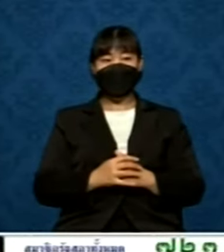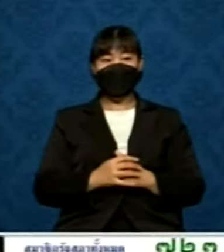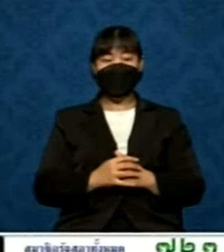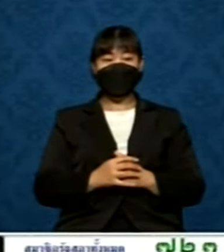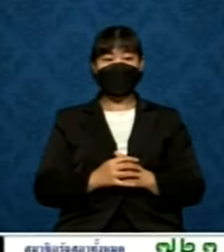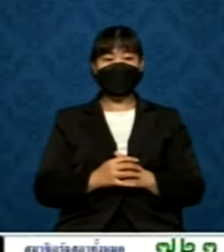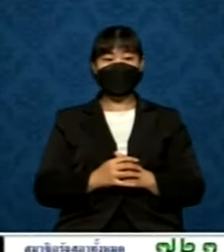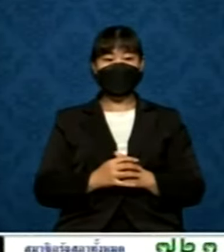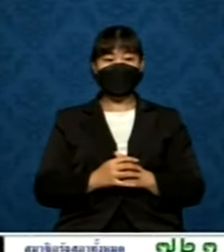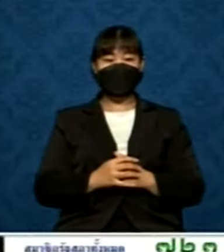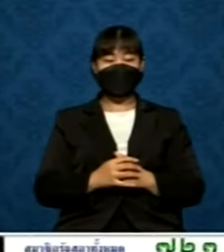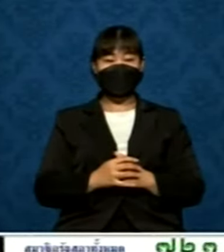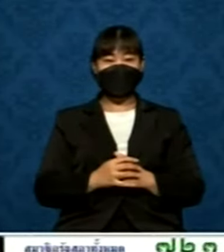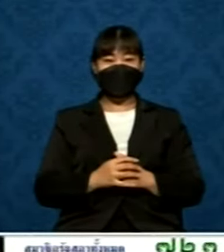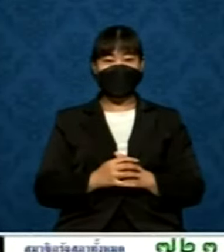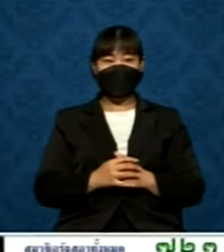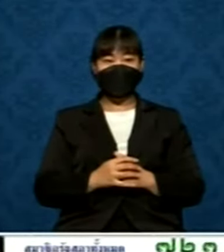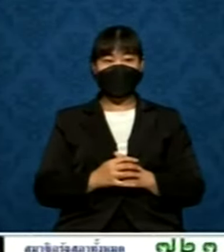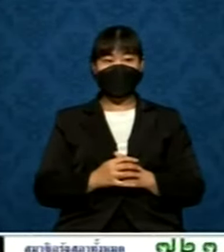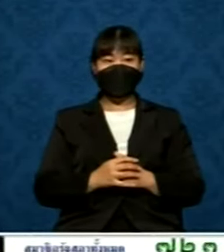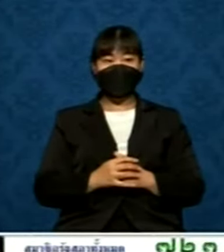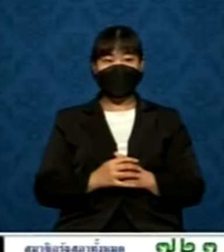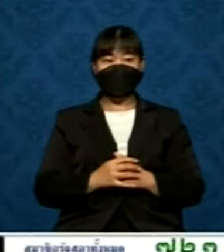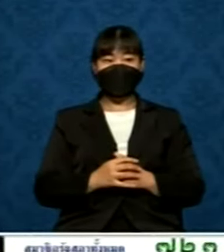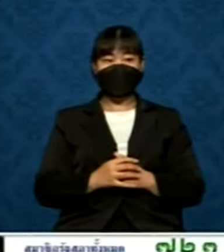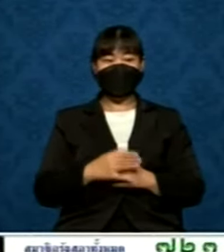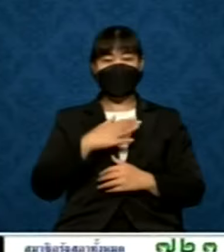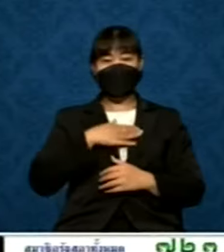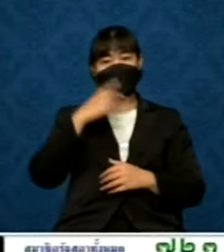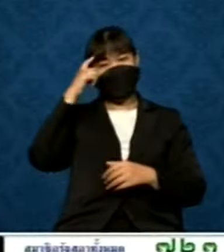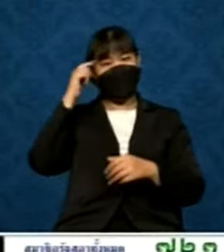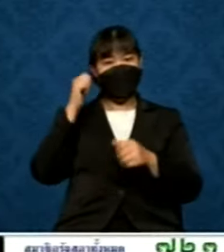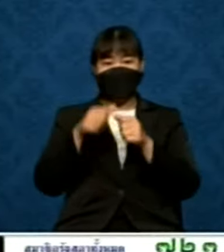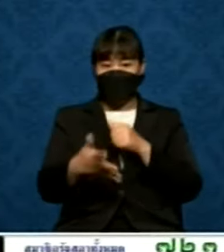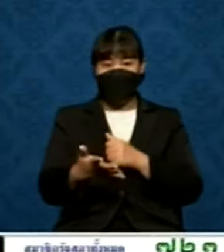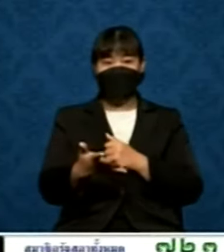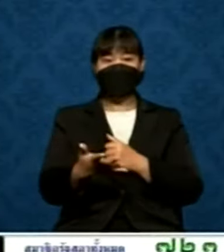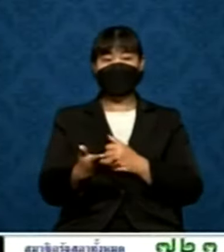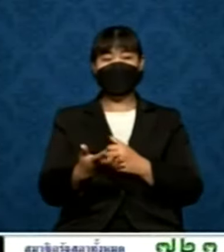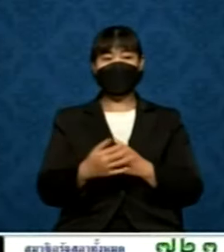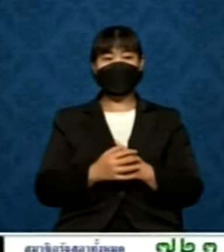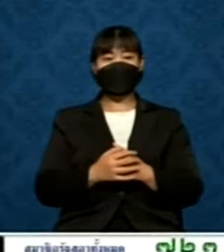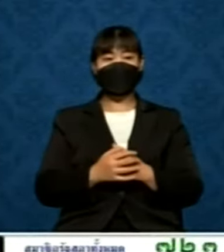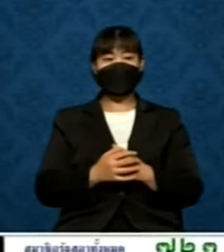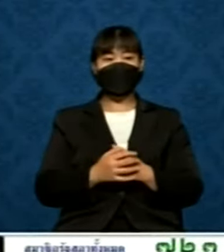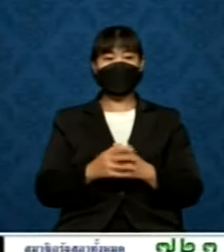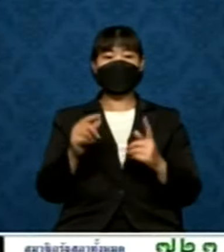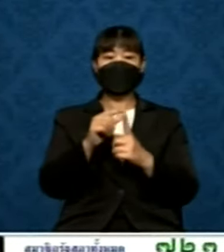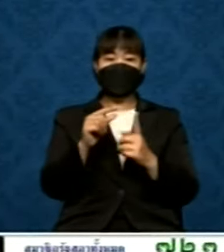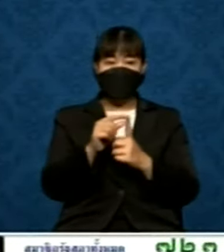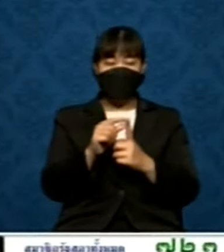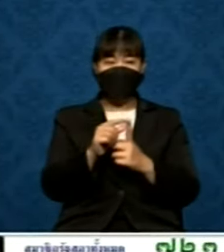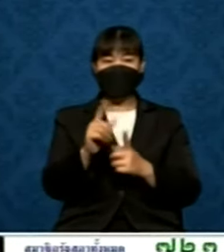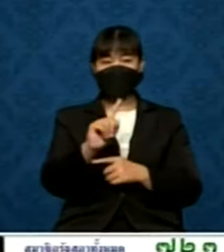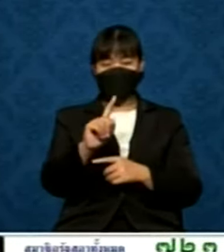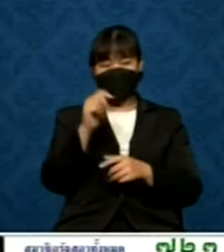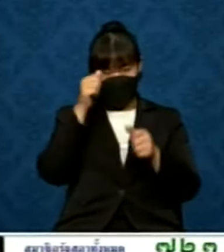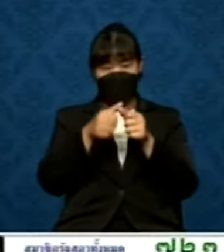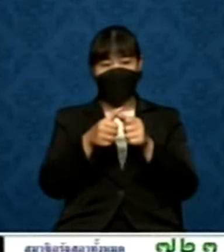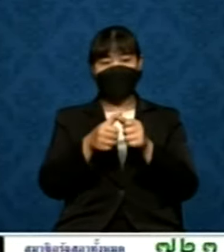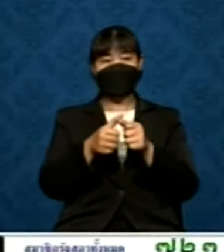เนี่ยครับคุณครับ ผมก็แทบจำไม่ได้นะว่าผมประท้วง ท่านจำได้ครับท่านเป็นคนประท้วง